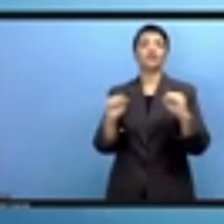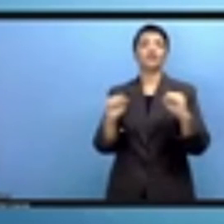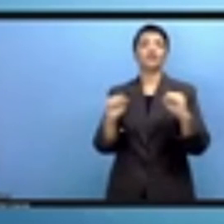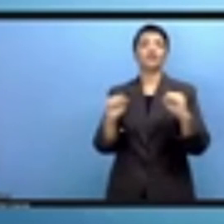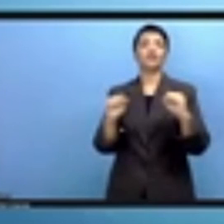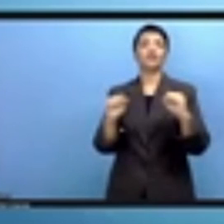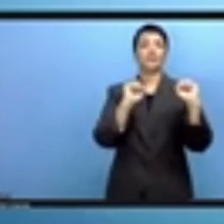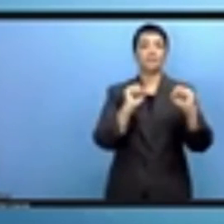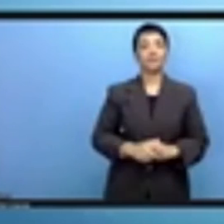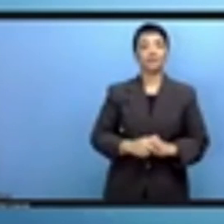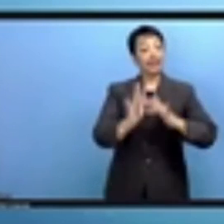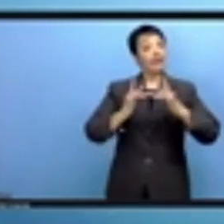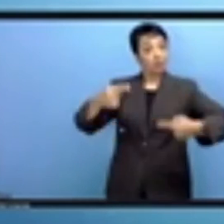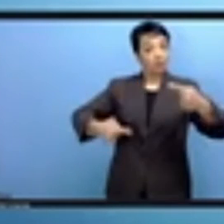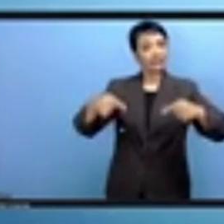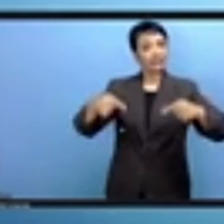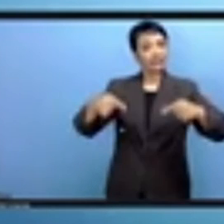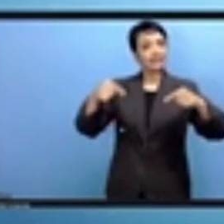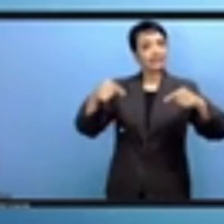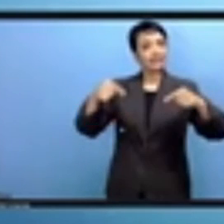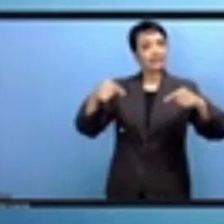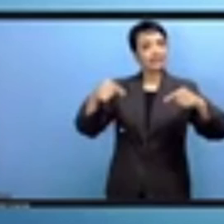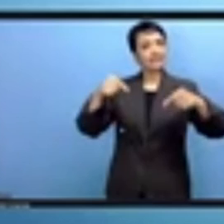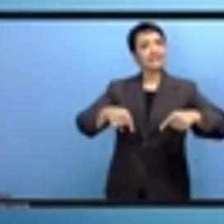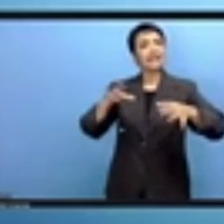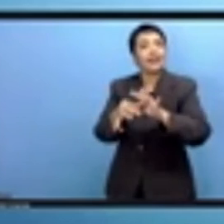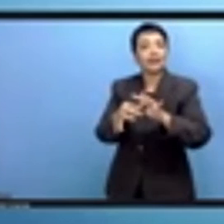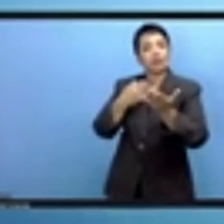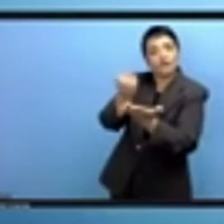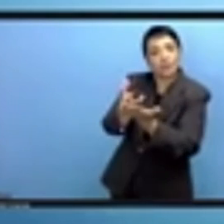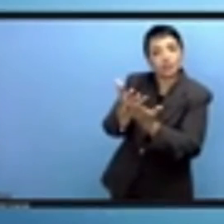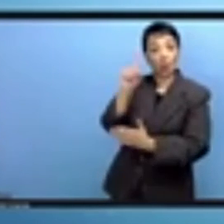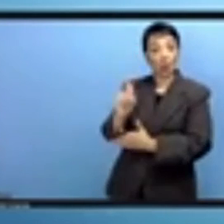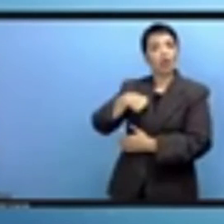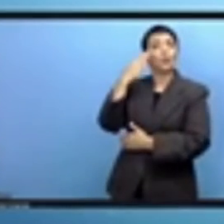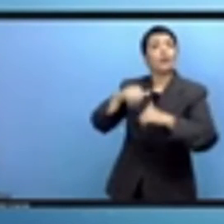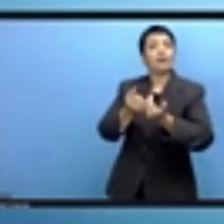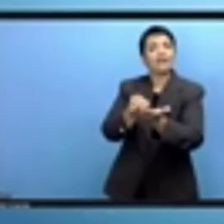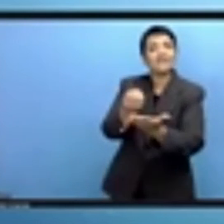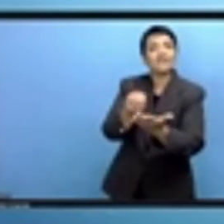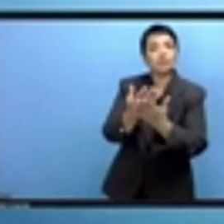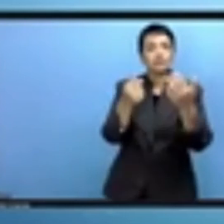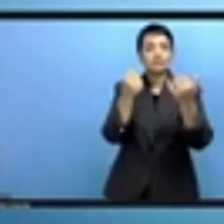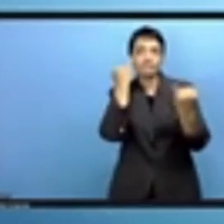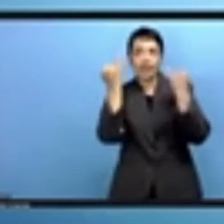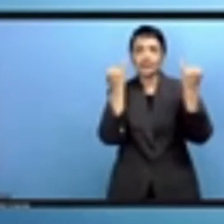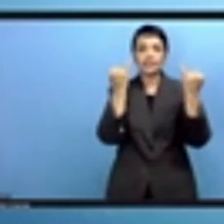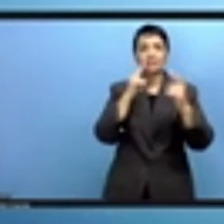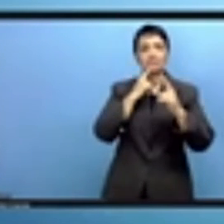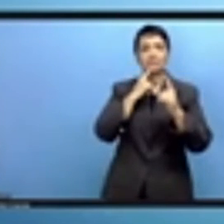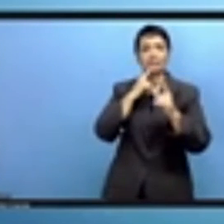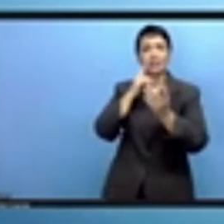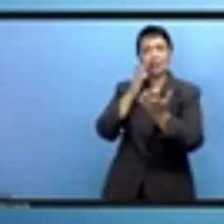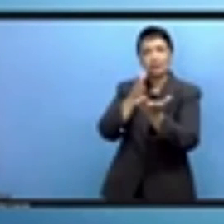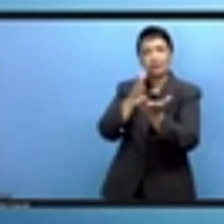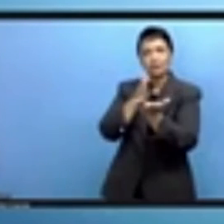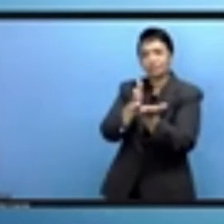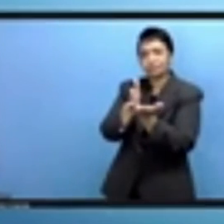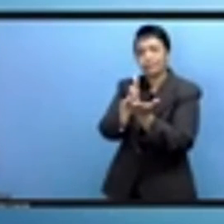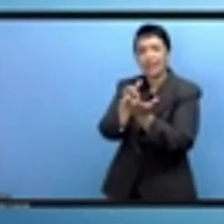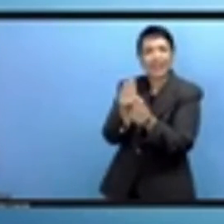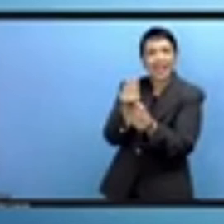以达到更好的政治的稳定性、主权的完整以及价值观的保持。